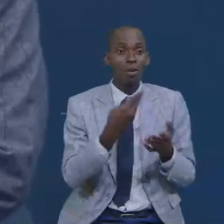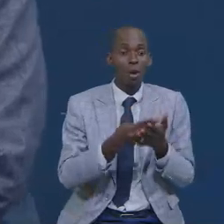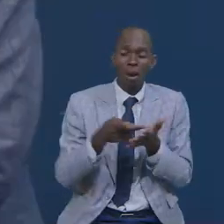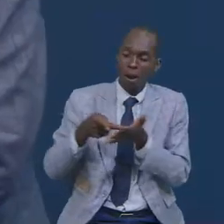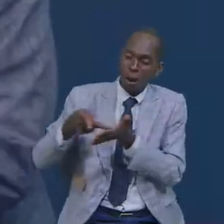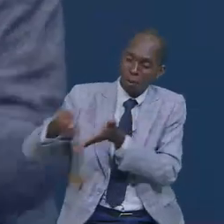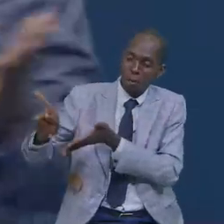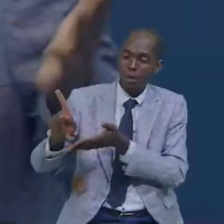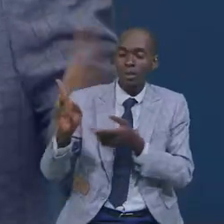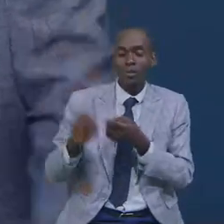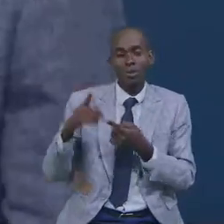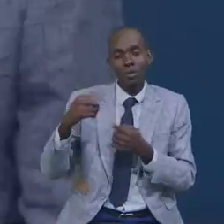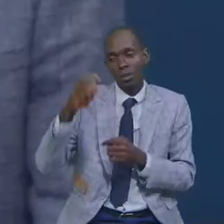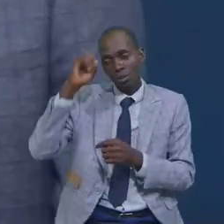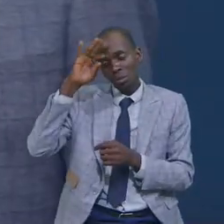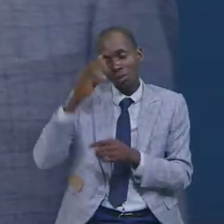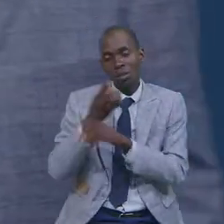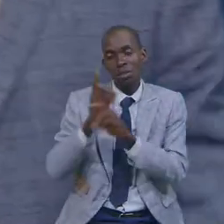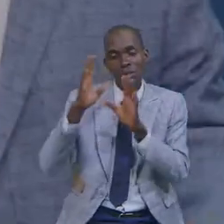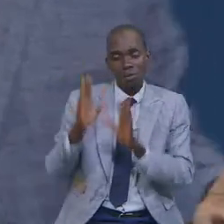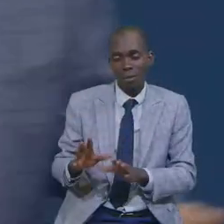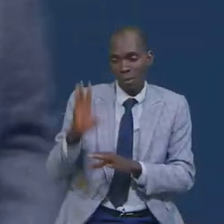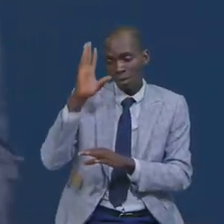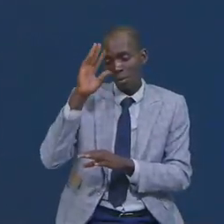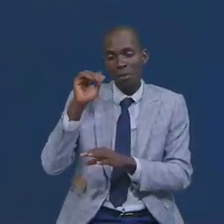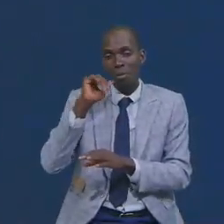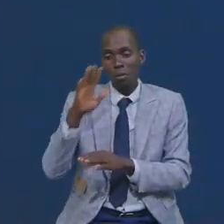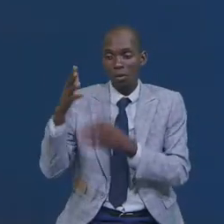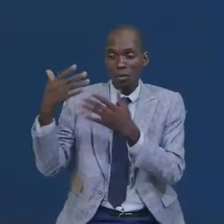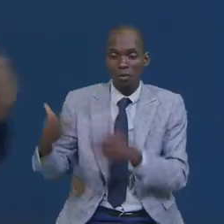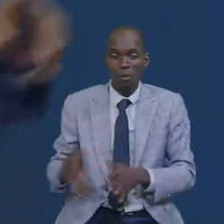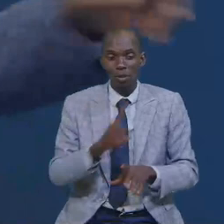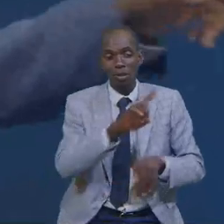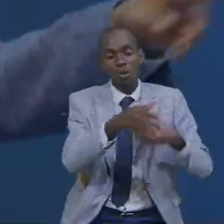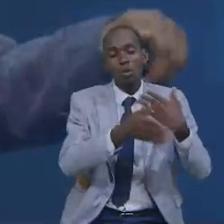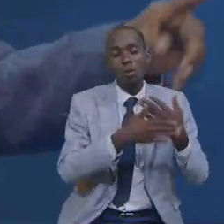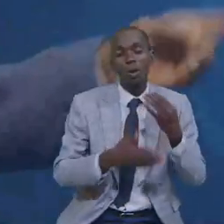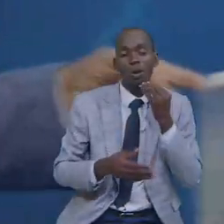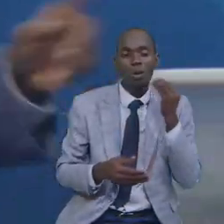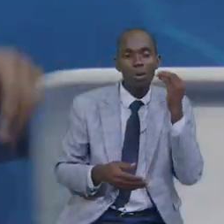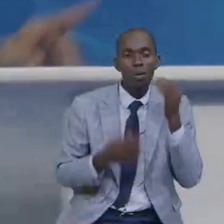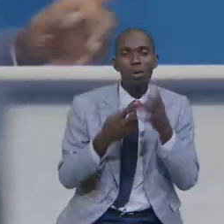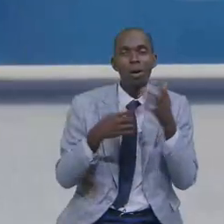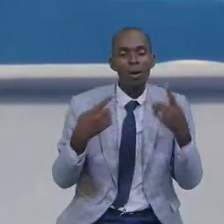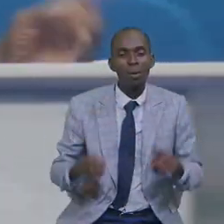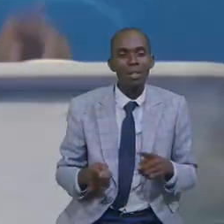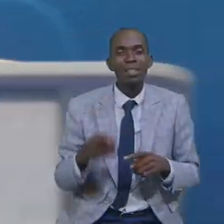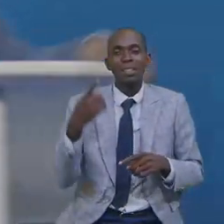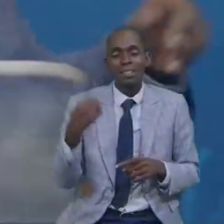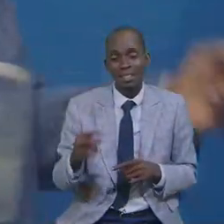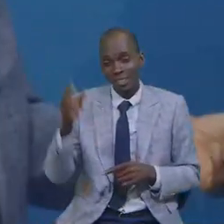et quand tu as payé l'argent à ceux là qui disent qu'il veut te délivrer et tu retournes dans la maison